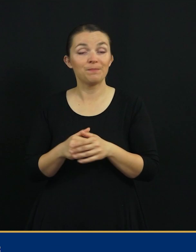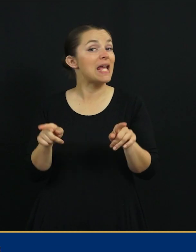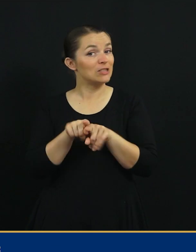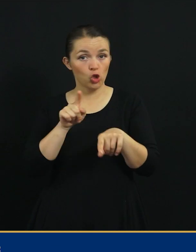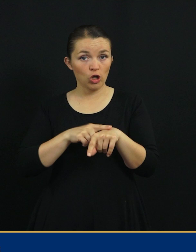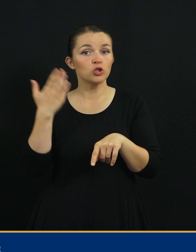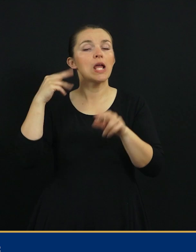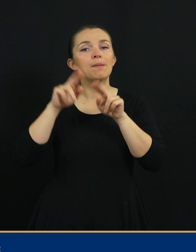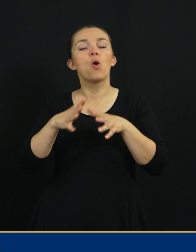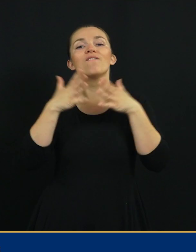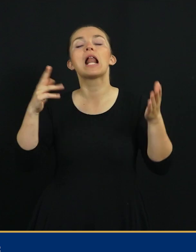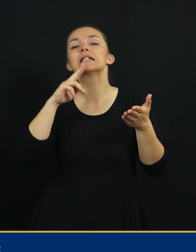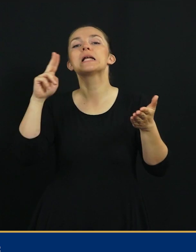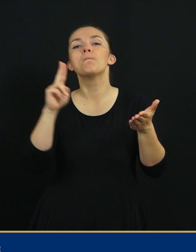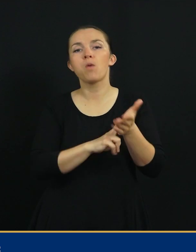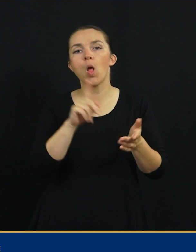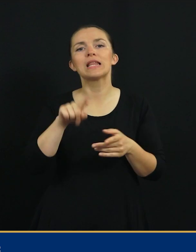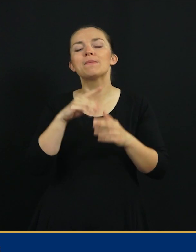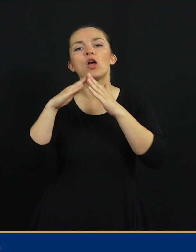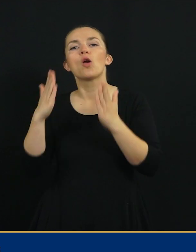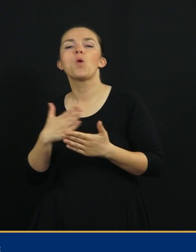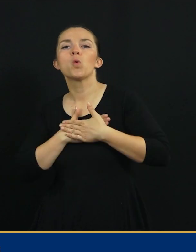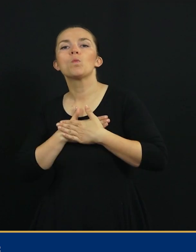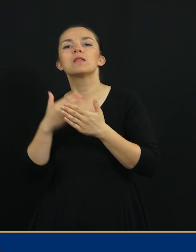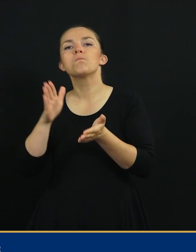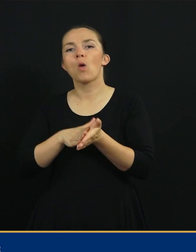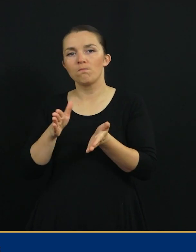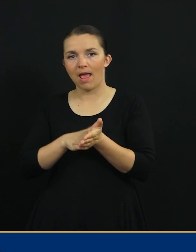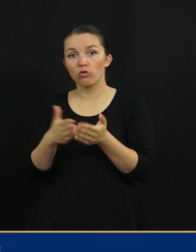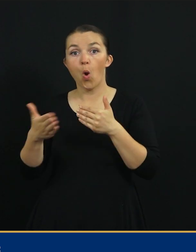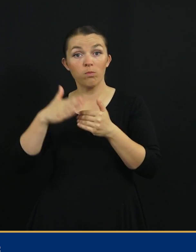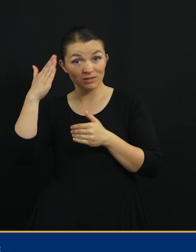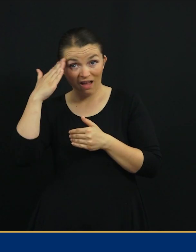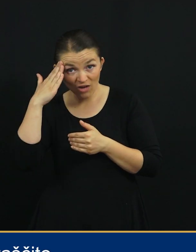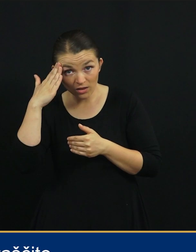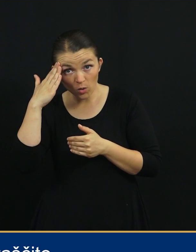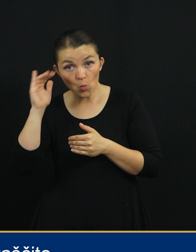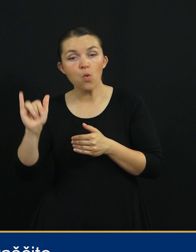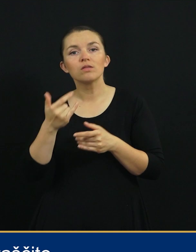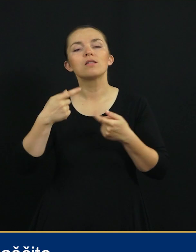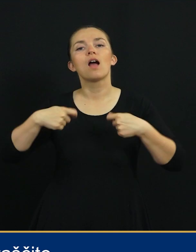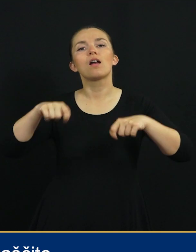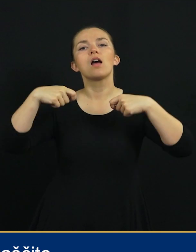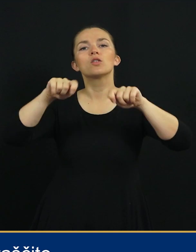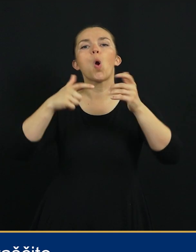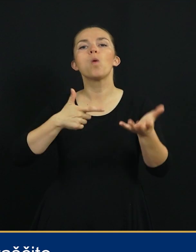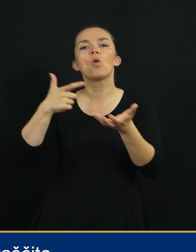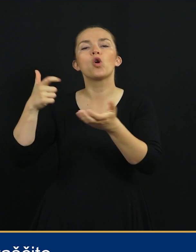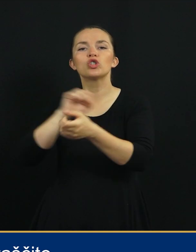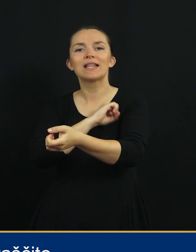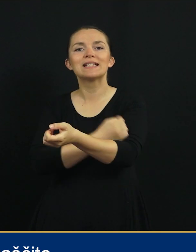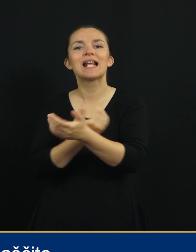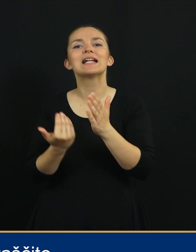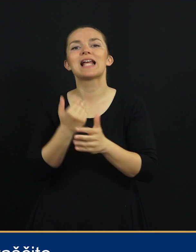Hkrati je imel velik simbolni in domoljubni pomen ob zavedanju, da se gradijo oborožene sile